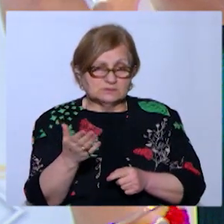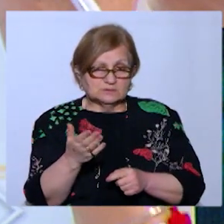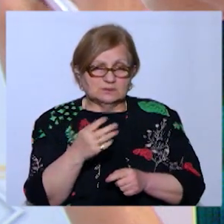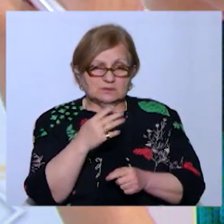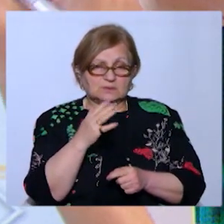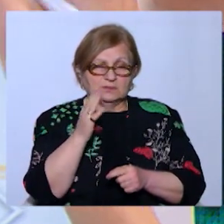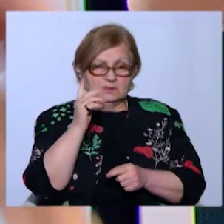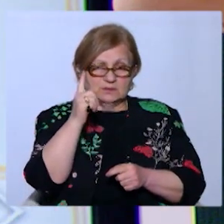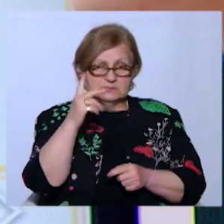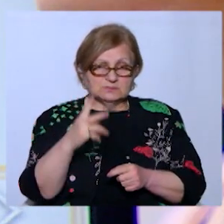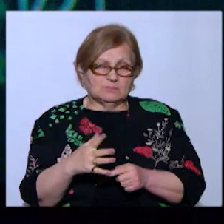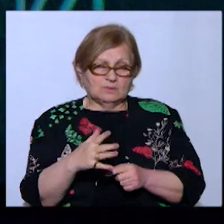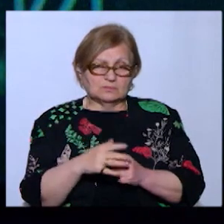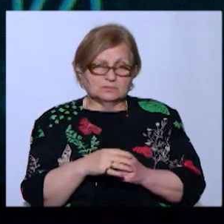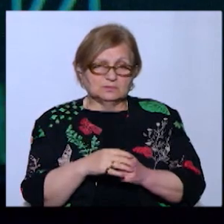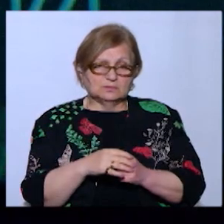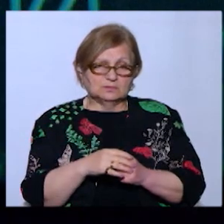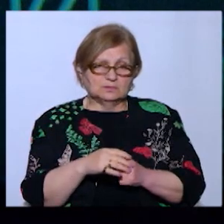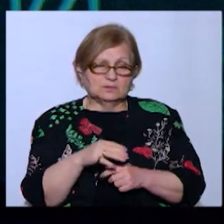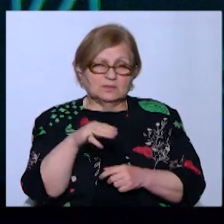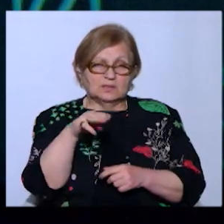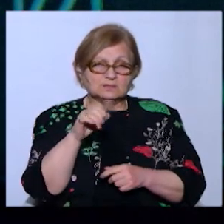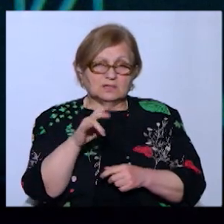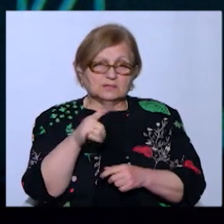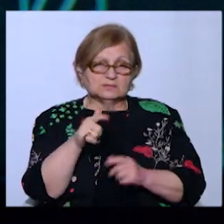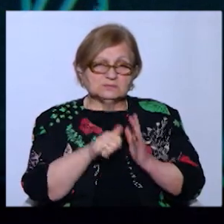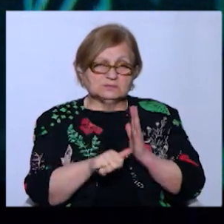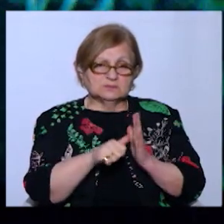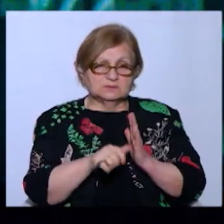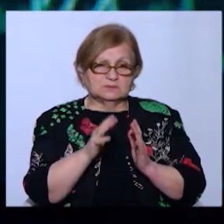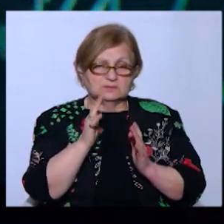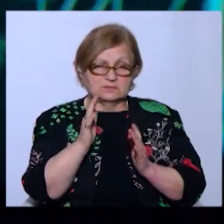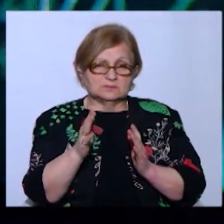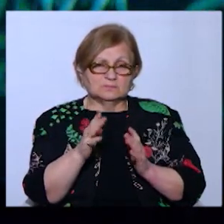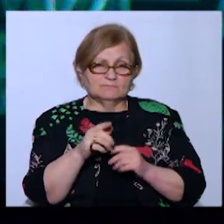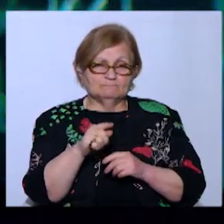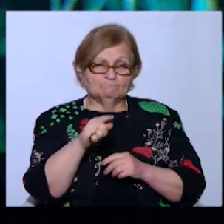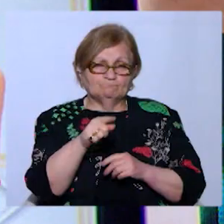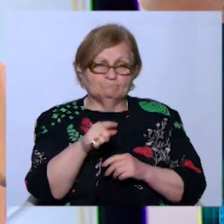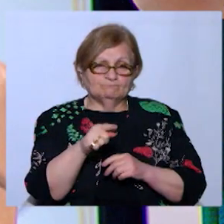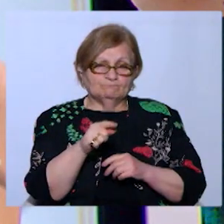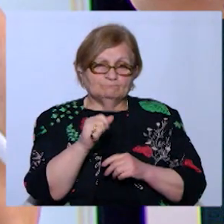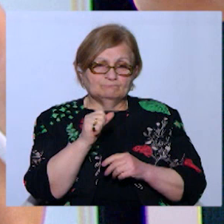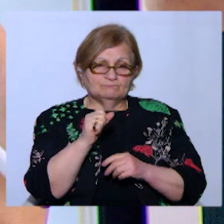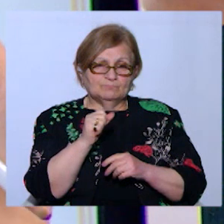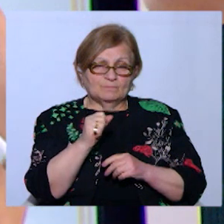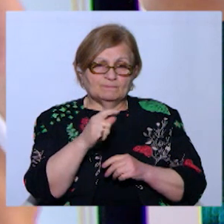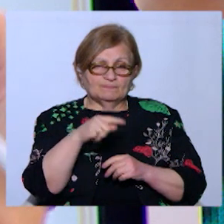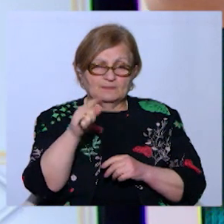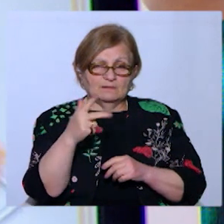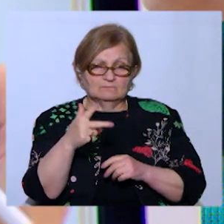არის 1/2, ხოლო ტანგენს 60 იქნება მოპირდაპირე კათეტი მიმდებარე კათეტთან. A ფესვი